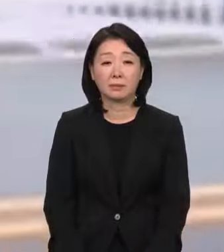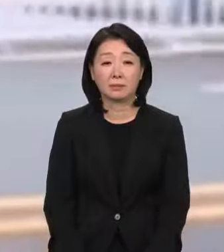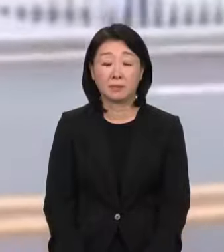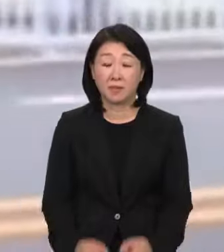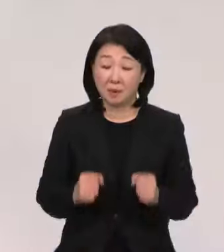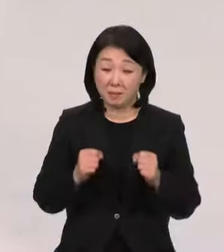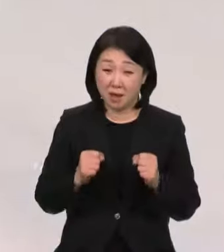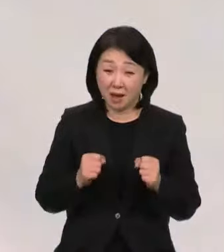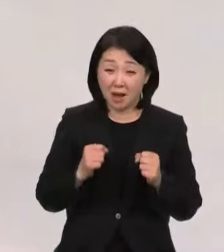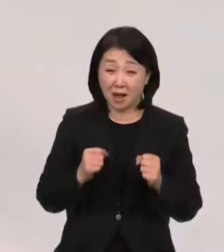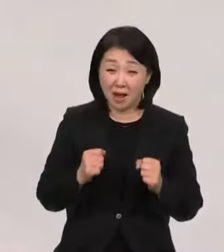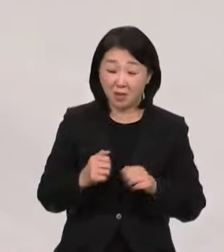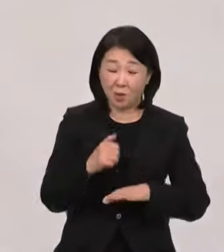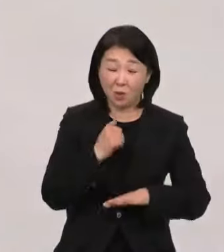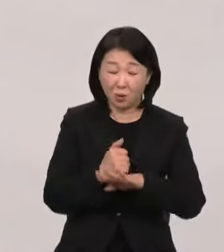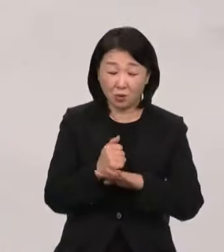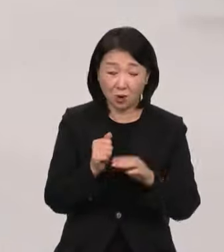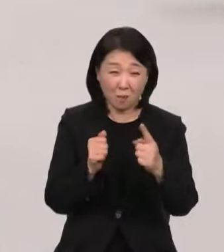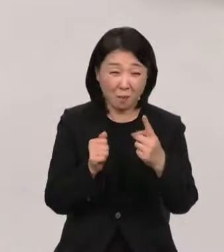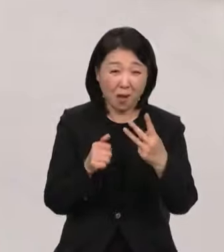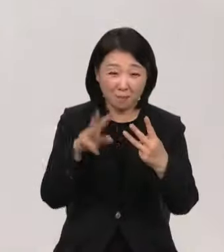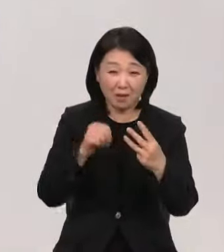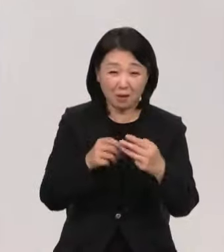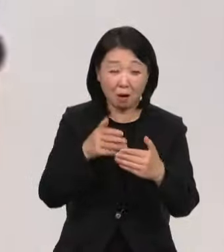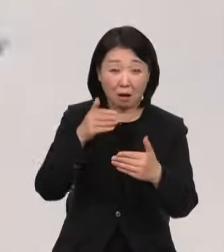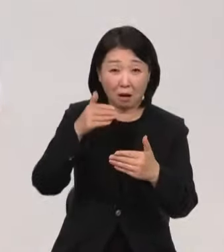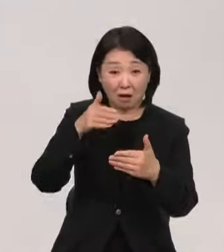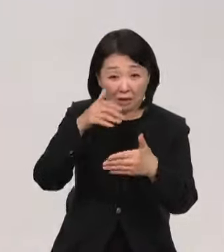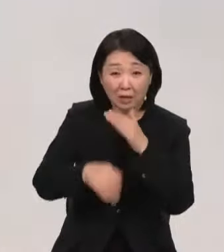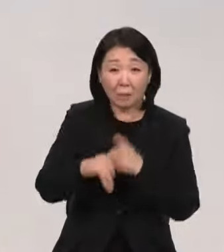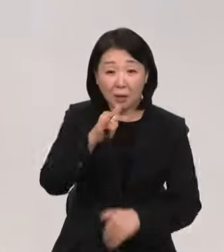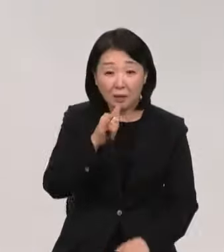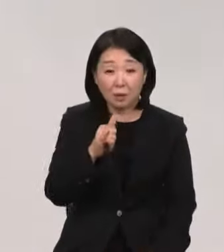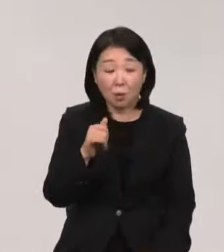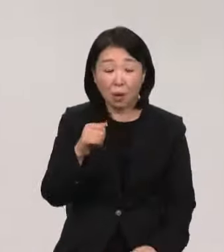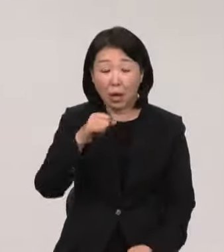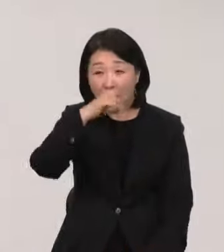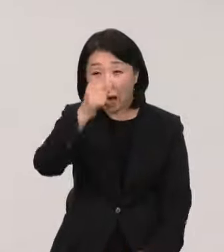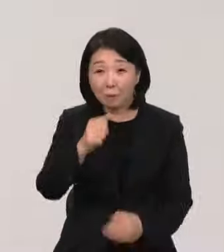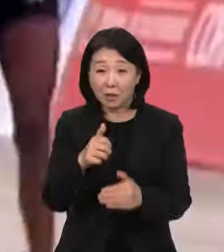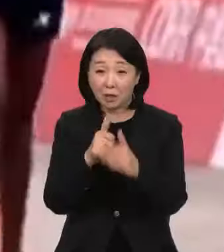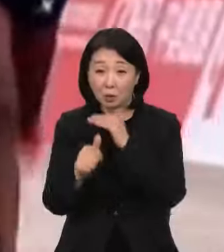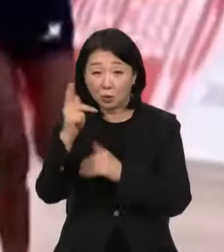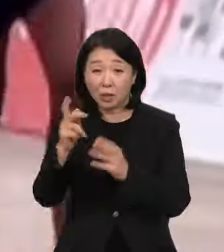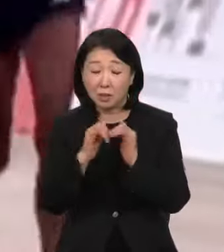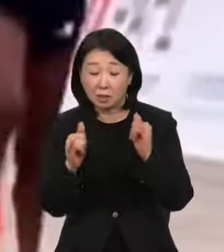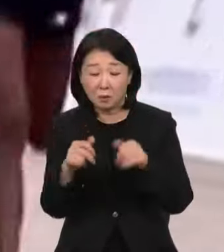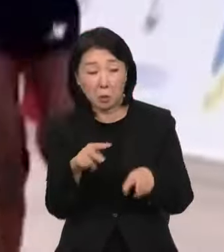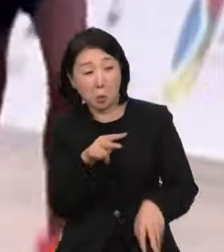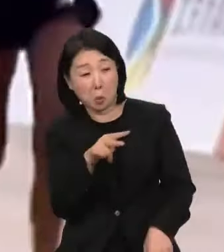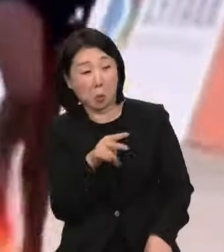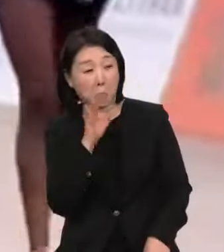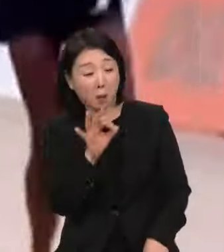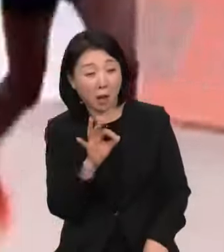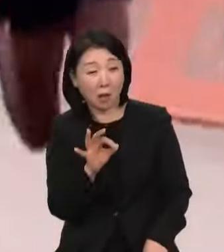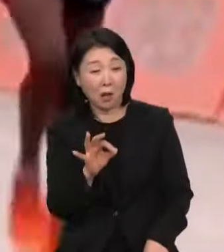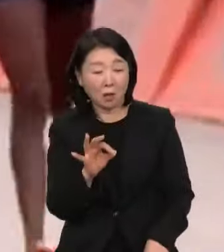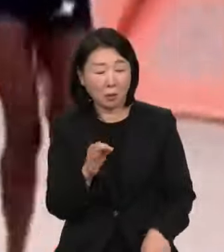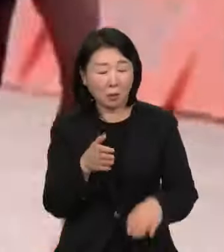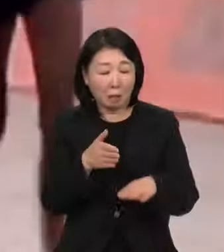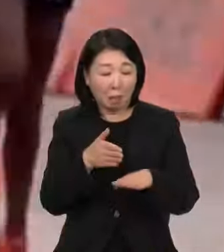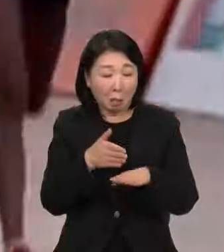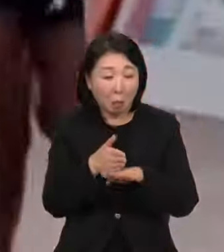마라톤 결승선을 불과 몇백 미터 앞둔 상황, 앞서 달리던 아프리카 선수들이 뒤를 힐끔힐끔 쳐다보며 속도를